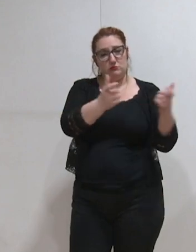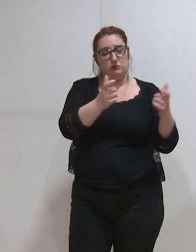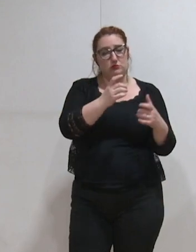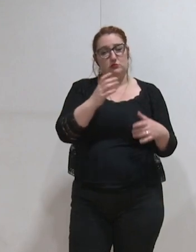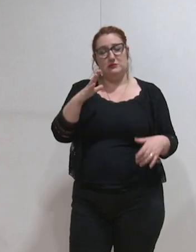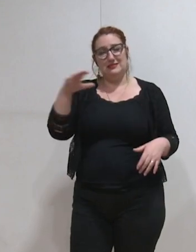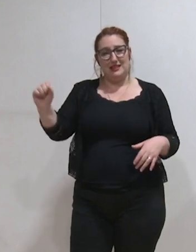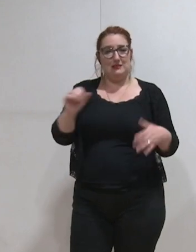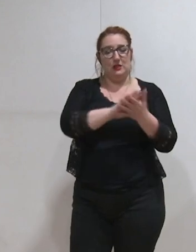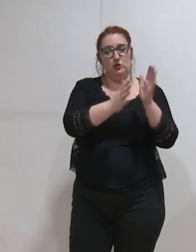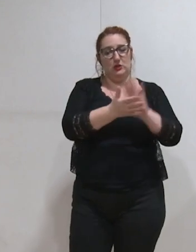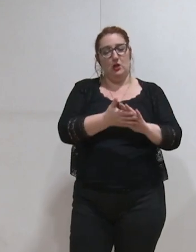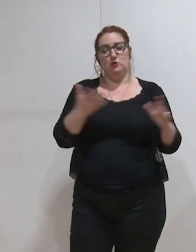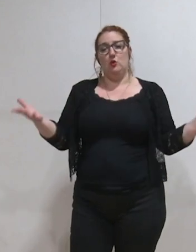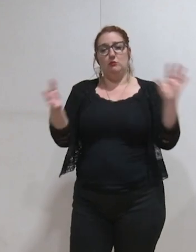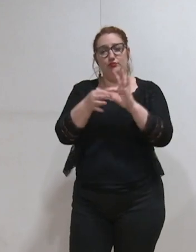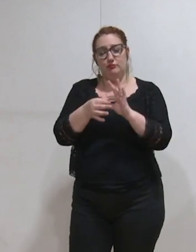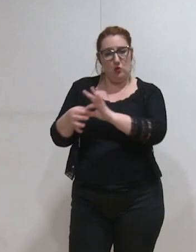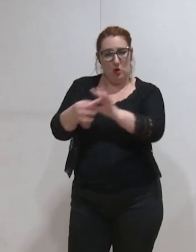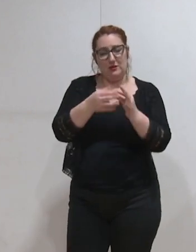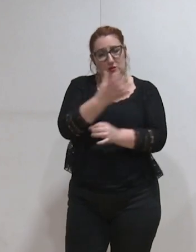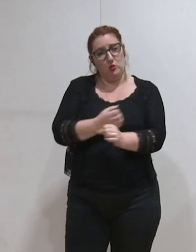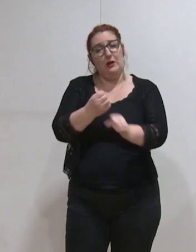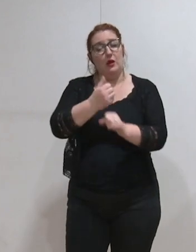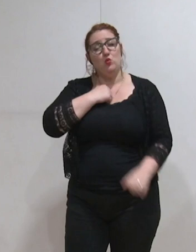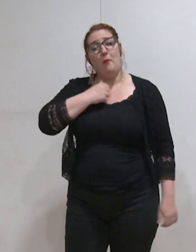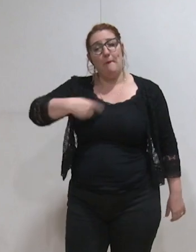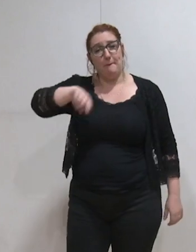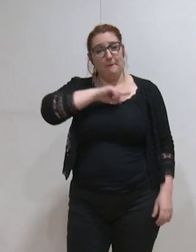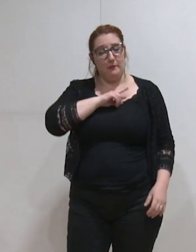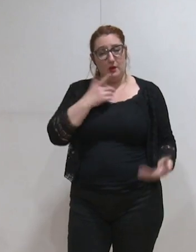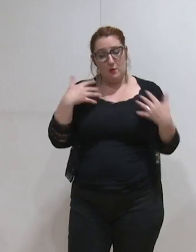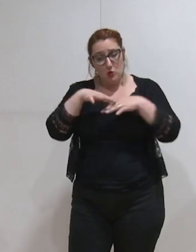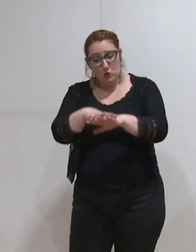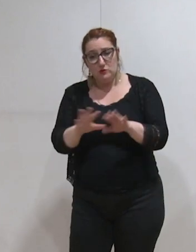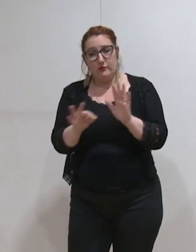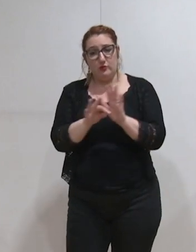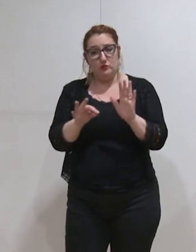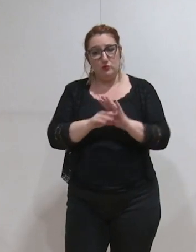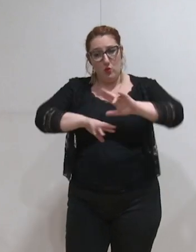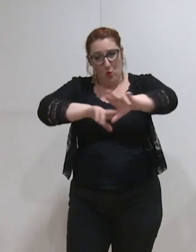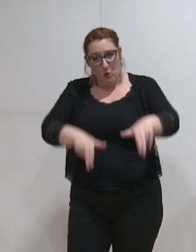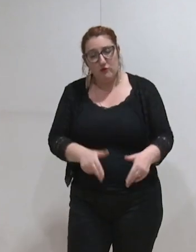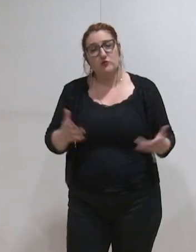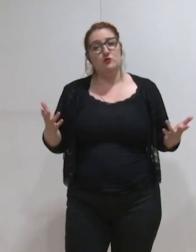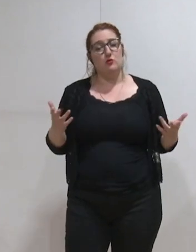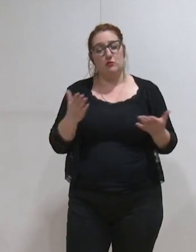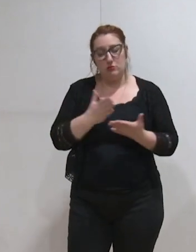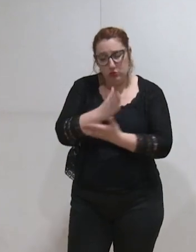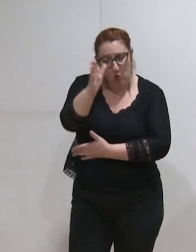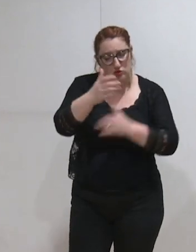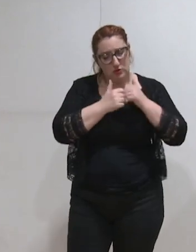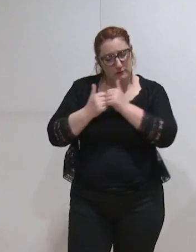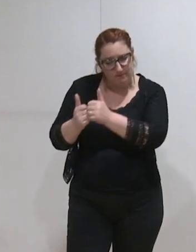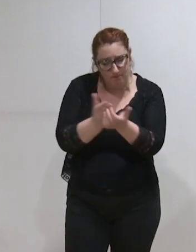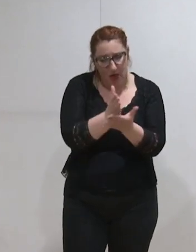et l'association du centre social chauier Beria nous avons créé des mutualisations de fonction nous avons fait une convention nous avons partagé un projet nous nous sommes